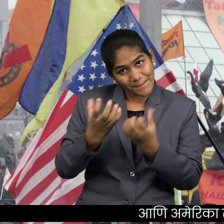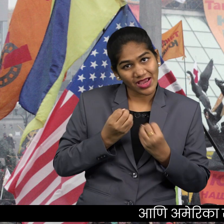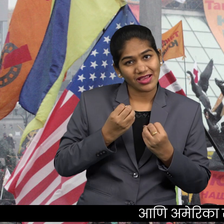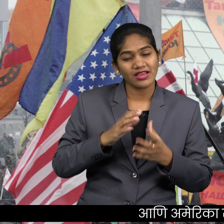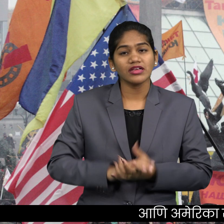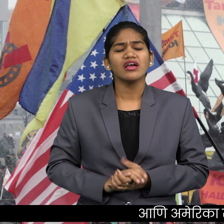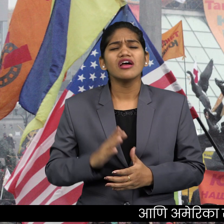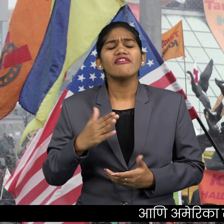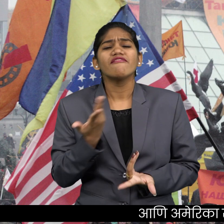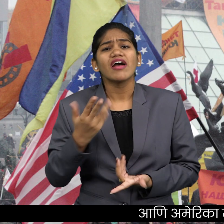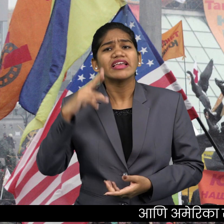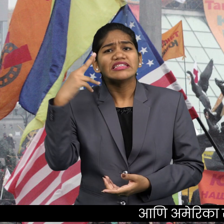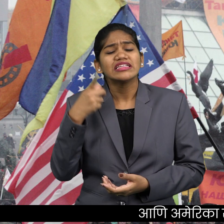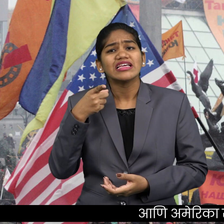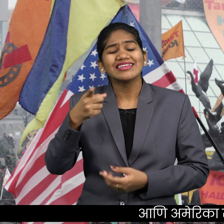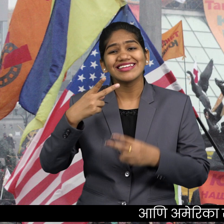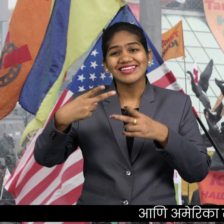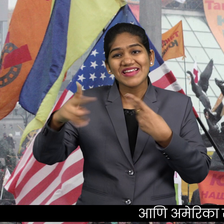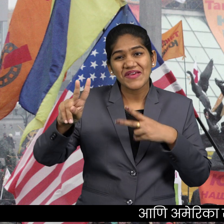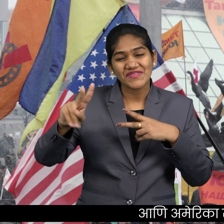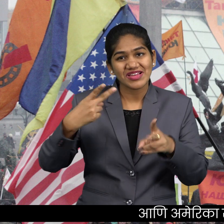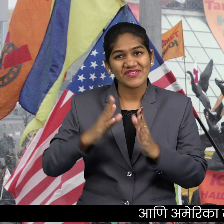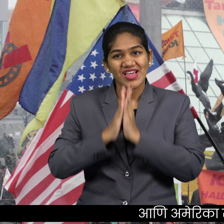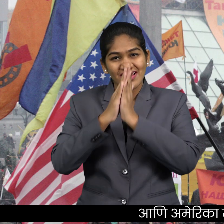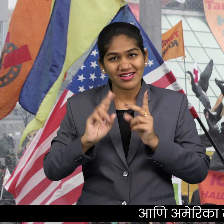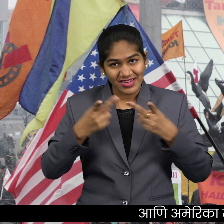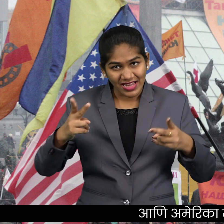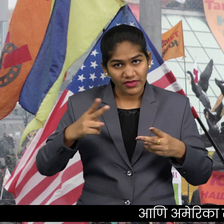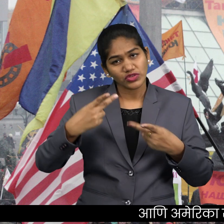आणि अमेरिका समर्थित राजवटीला विरोध.